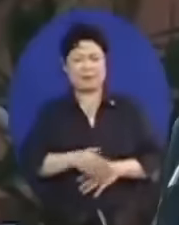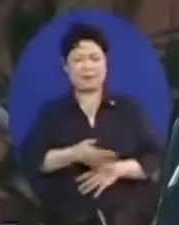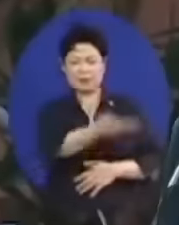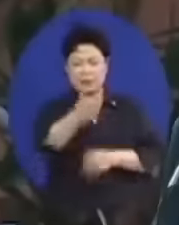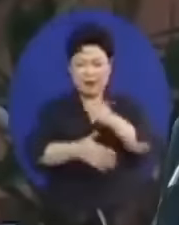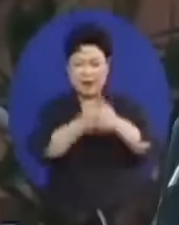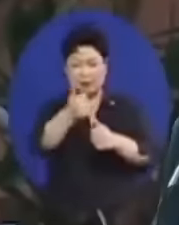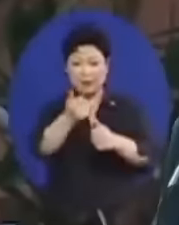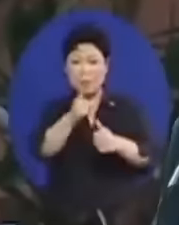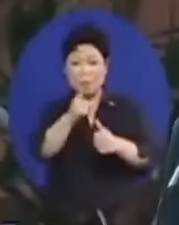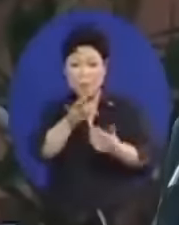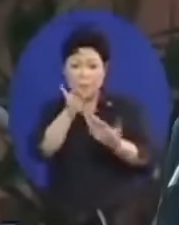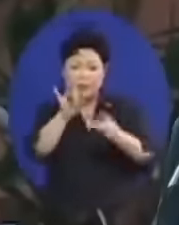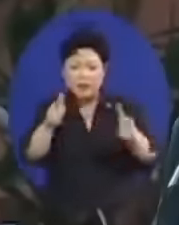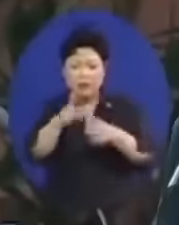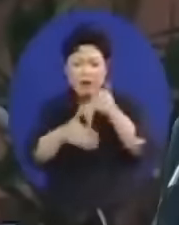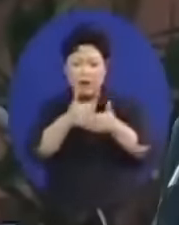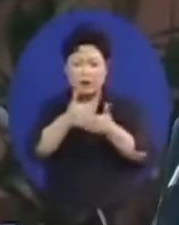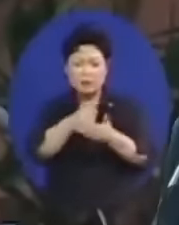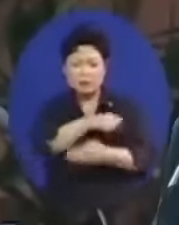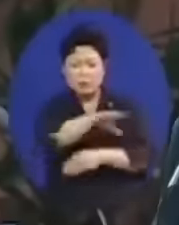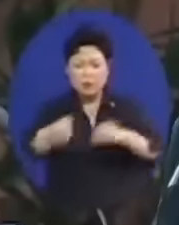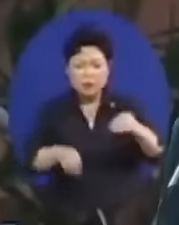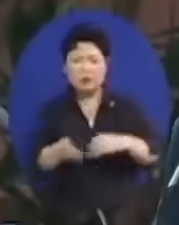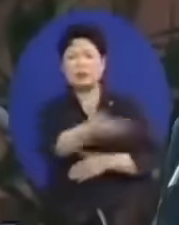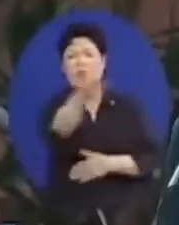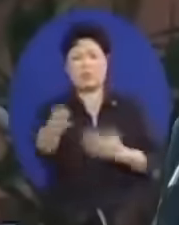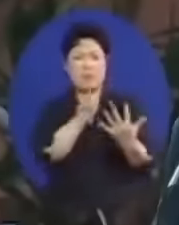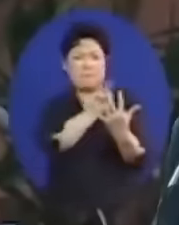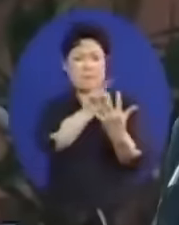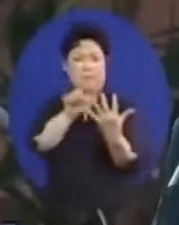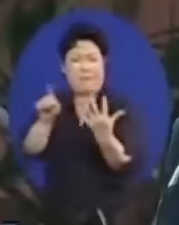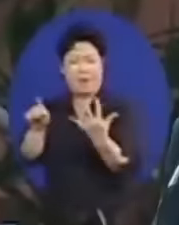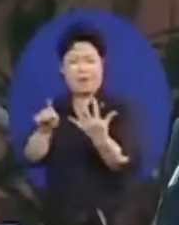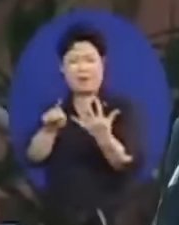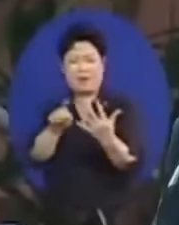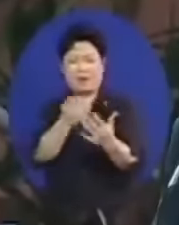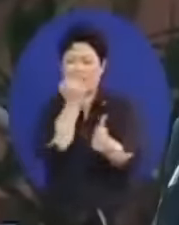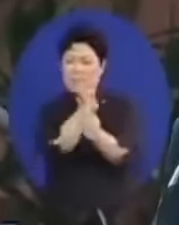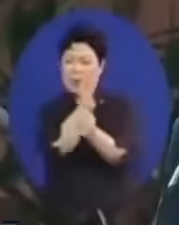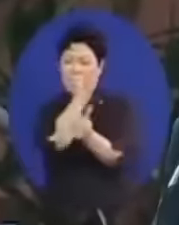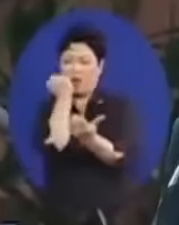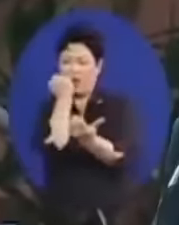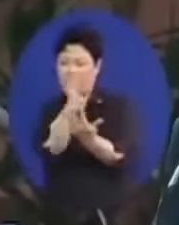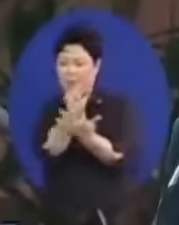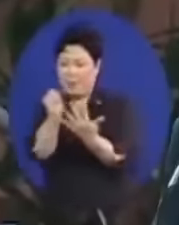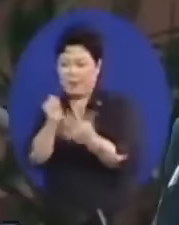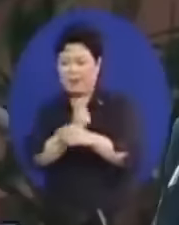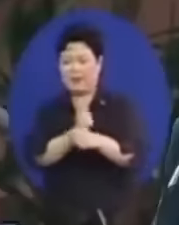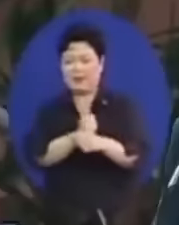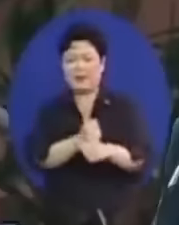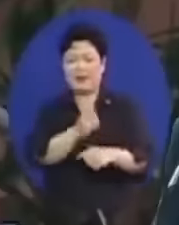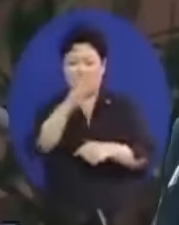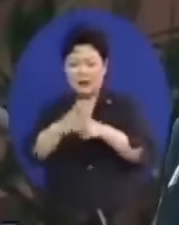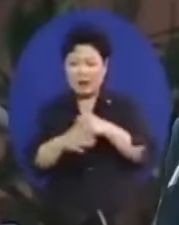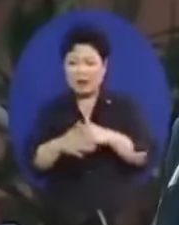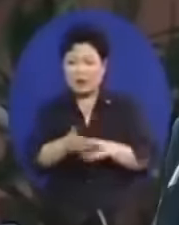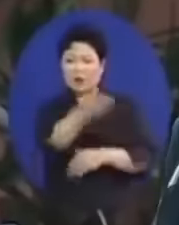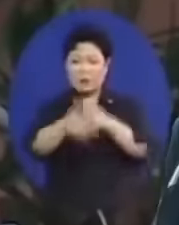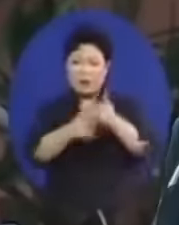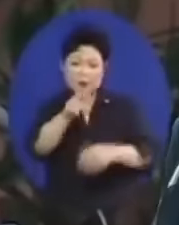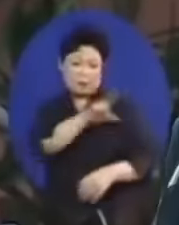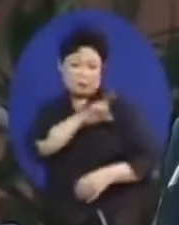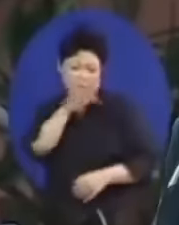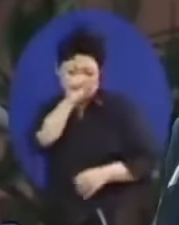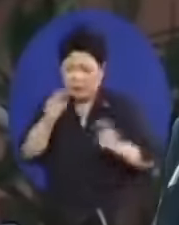하나님을 택한 것이 아니라 하나님이 여러분을 택한 것입니다. 여러분이 먼저 하나님을 좋아한 것이 아니라 하나님이 먼저